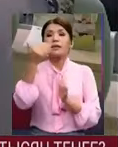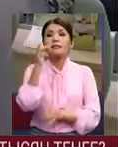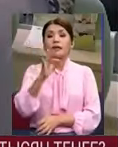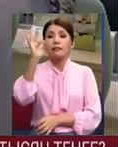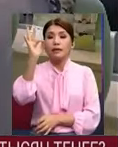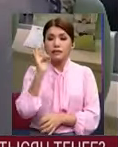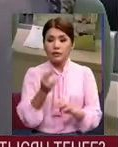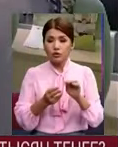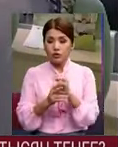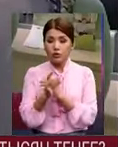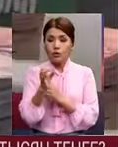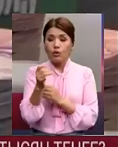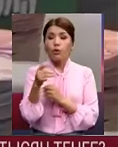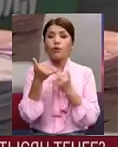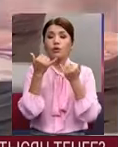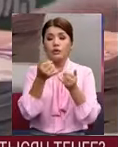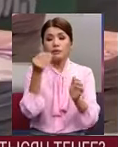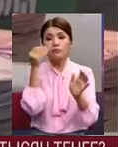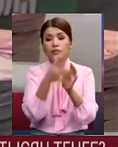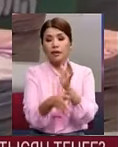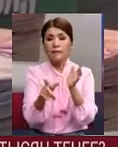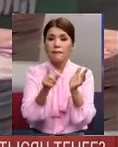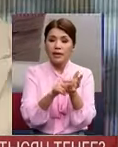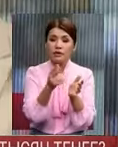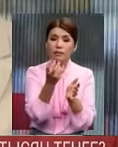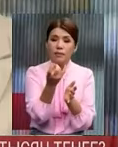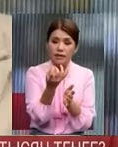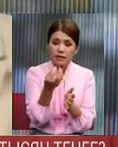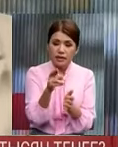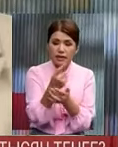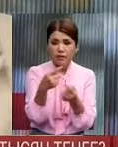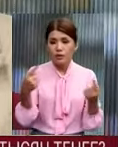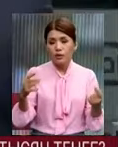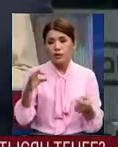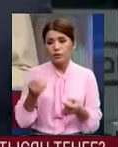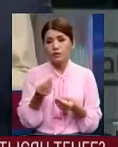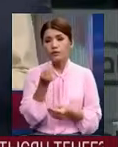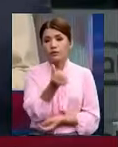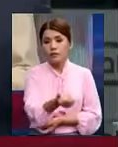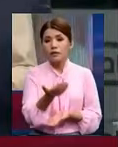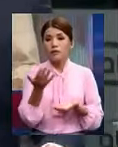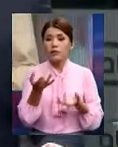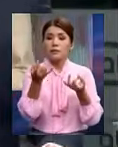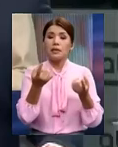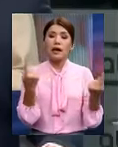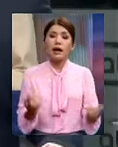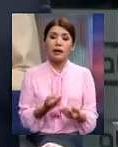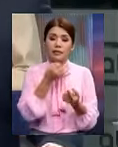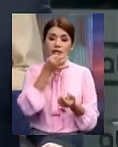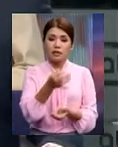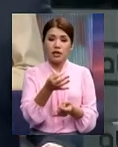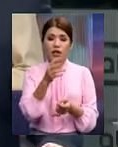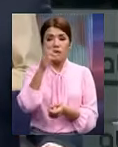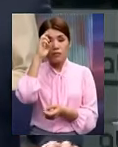95% республиканского бюджета уже уходят на пособия, пенсии и другие соцвыплаты. Говоря простым языком, бюджет